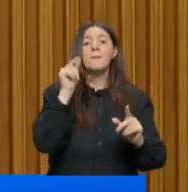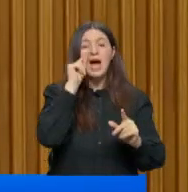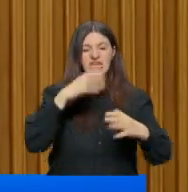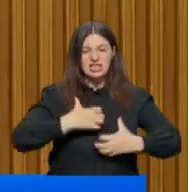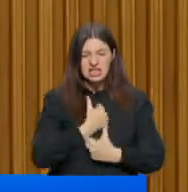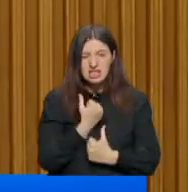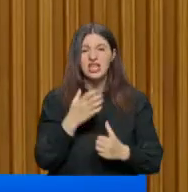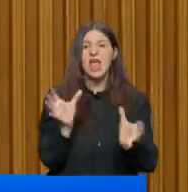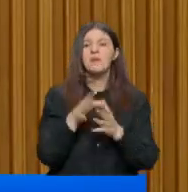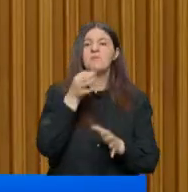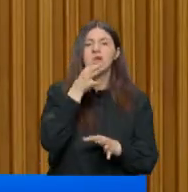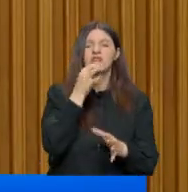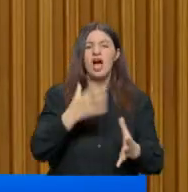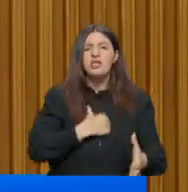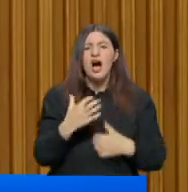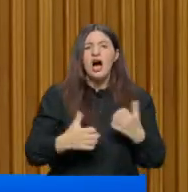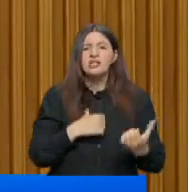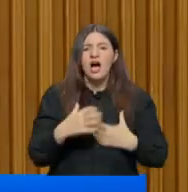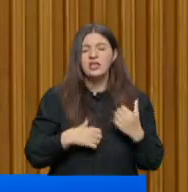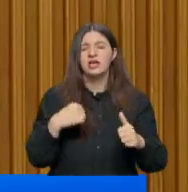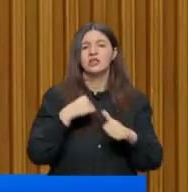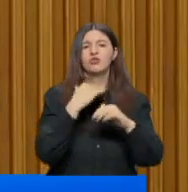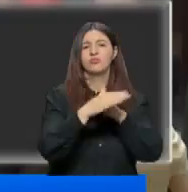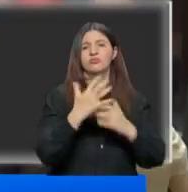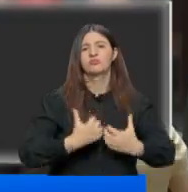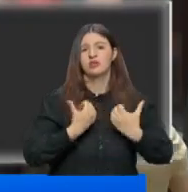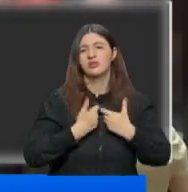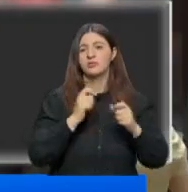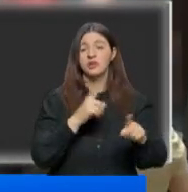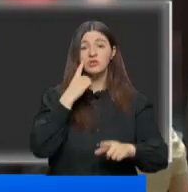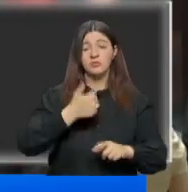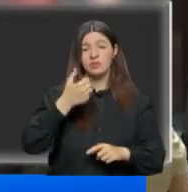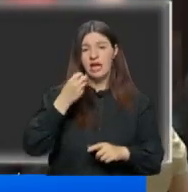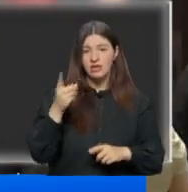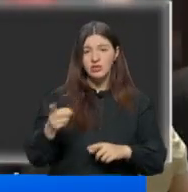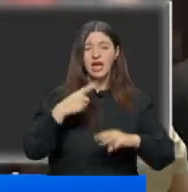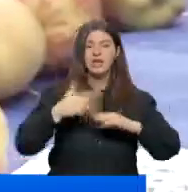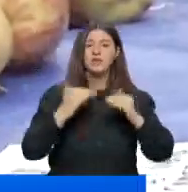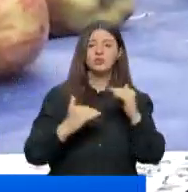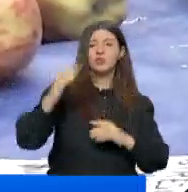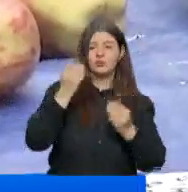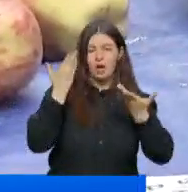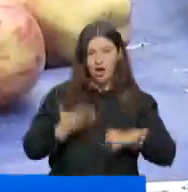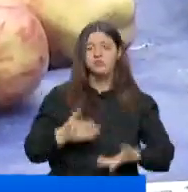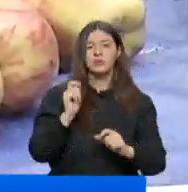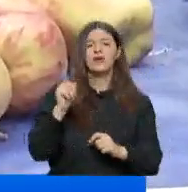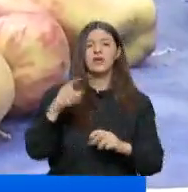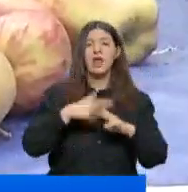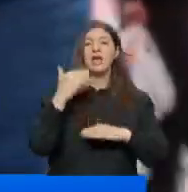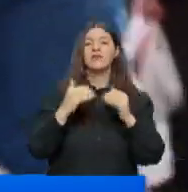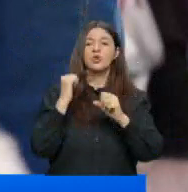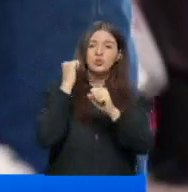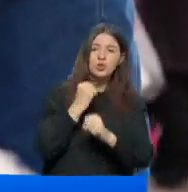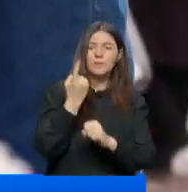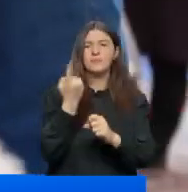ekibinin beceriksizliğinin ceremesini yine milletimiz çekecek. Cumhurbaşkanı Erdoğan enflasyonun yükseldiğini kabul ederken, enflasyon